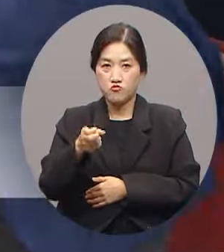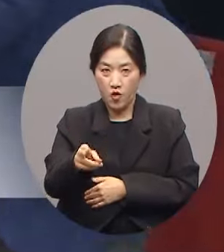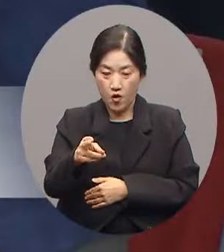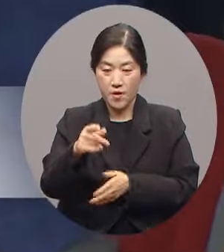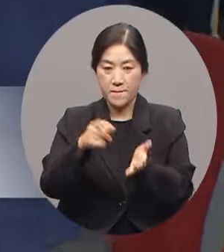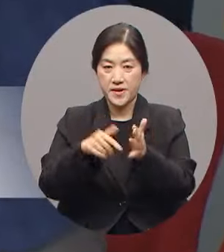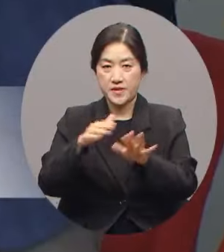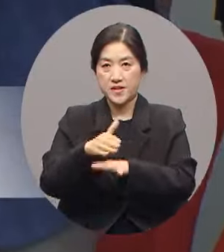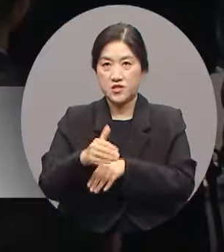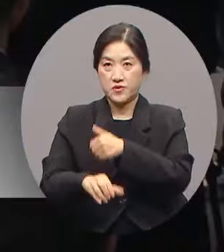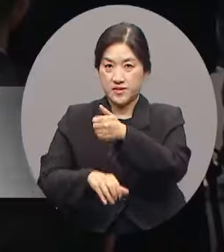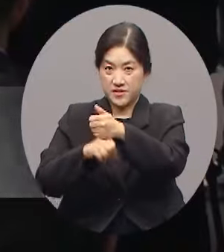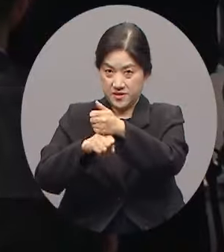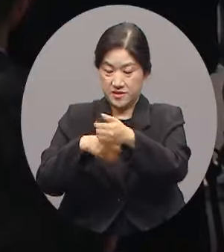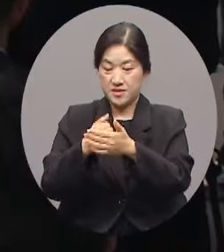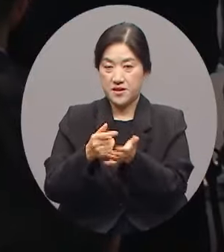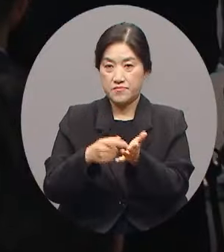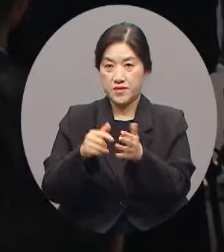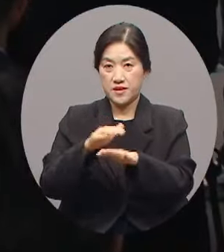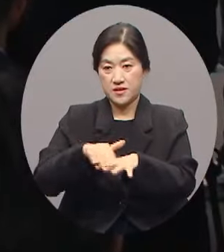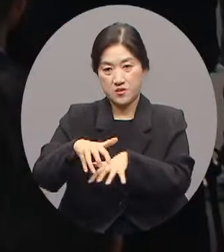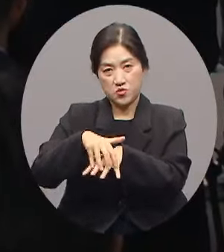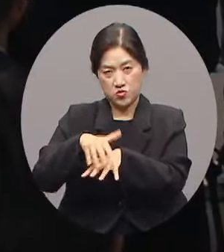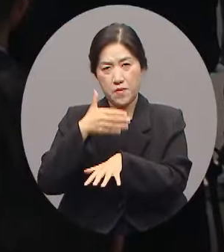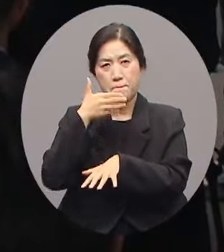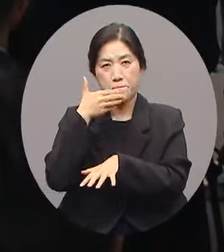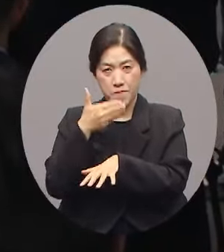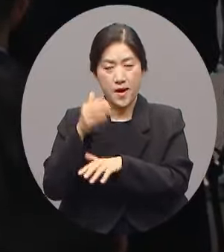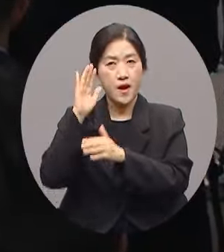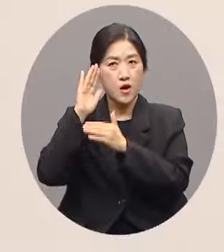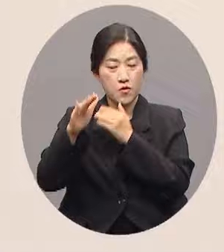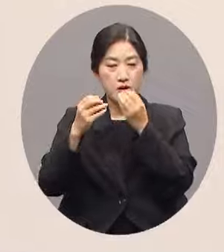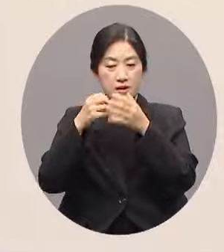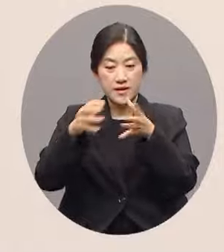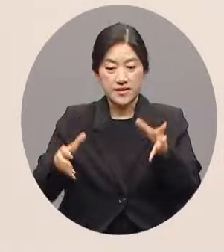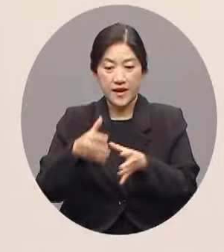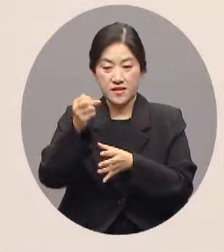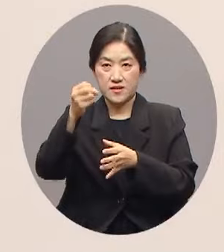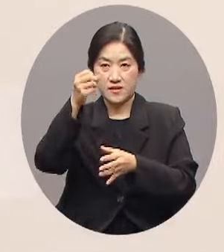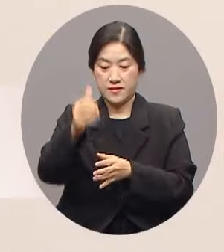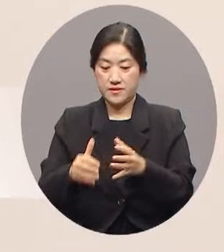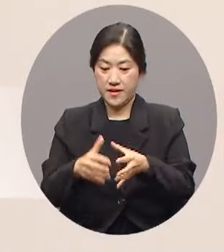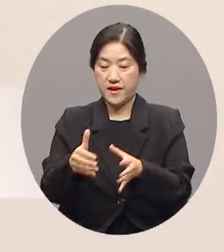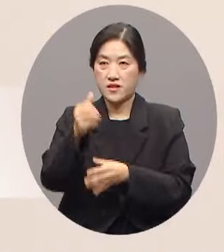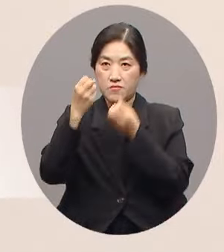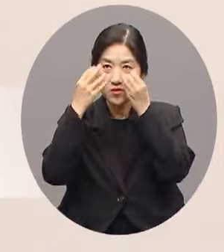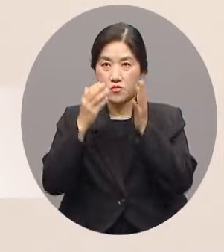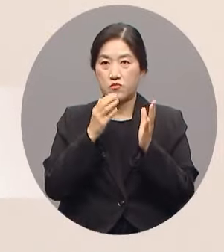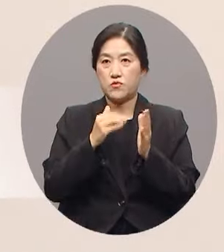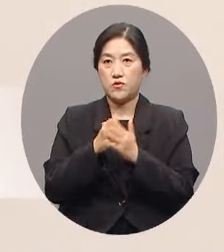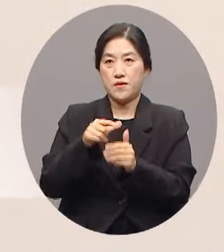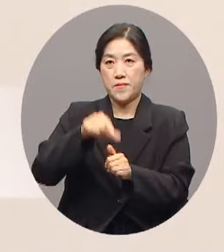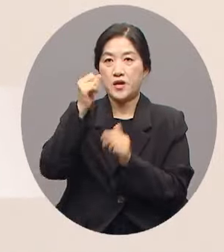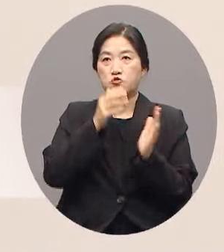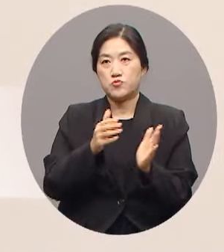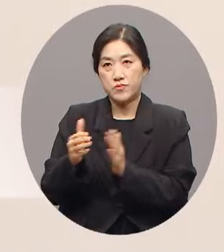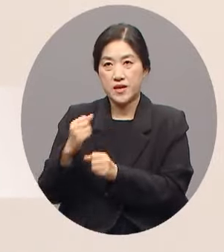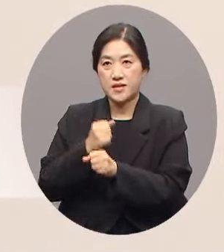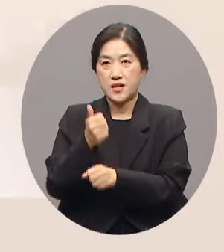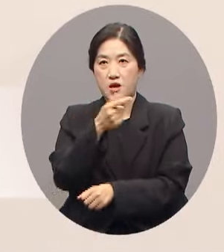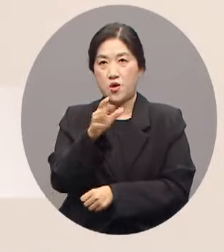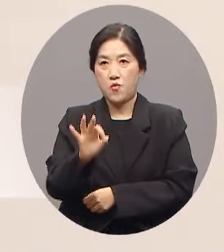새 비대위 구성이 가능한 상황입니다. 이후 새 당대표를 선출할 전당대회를 준비하게 되는데